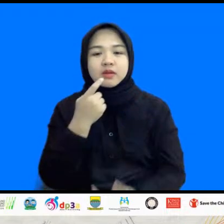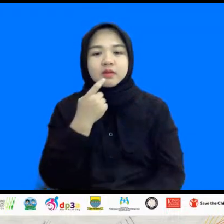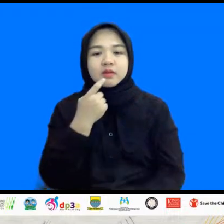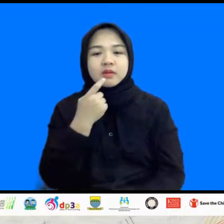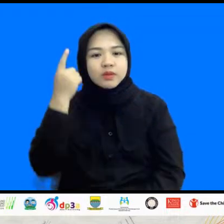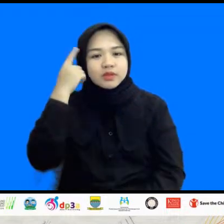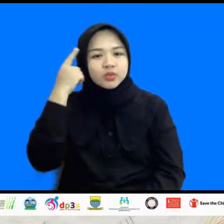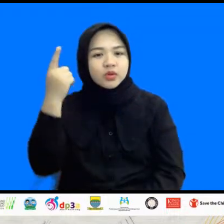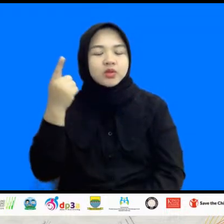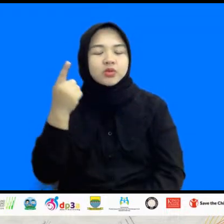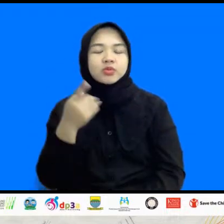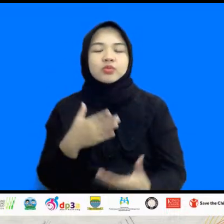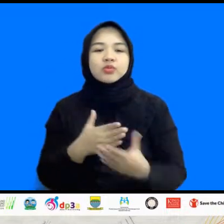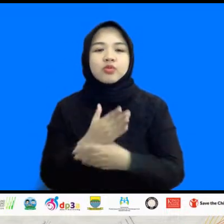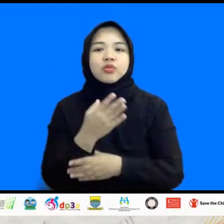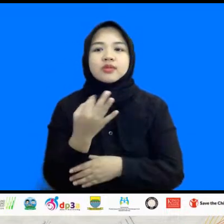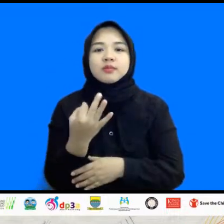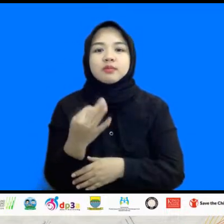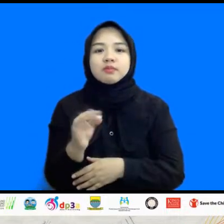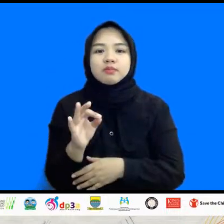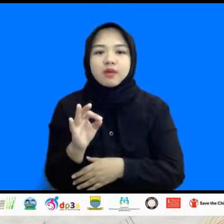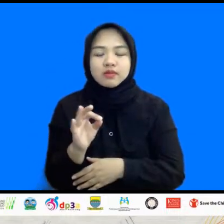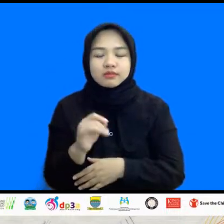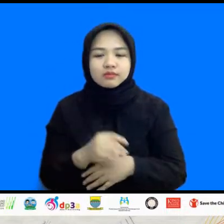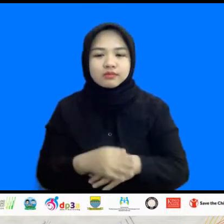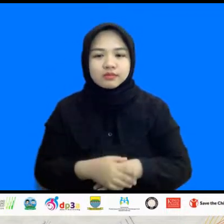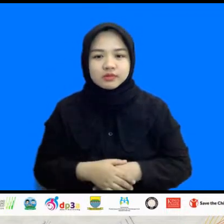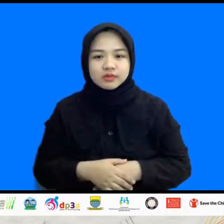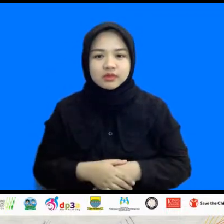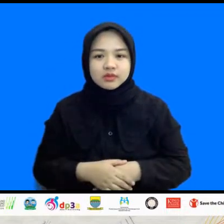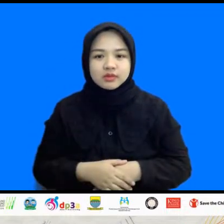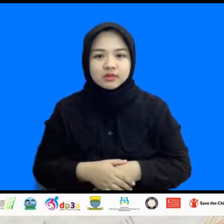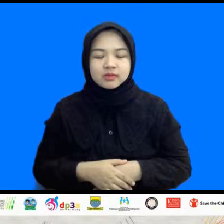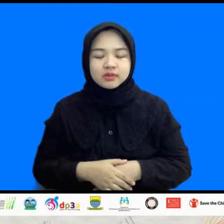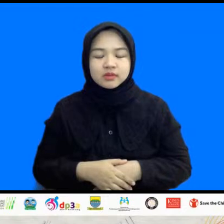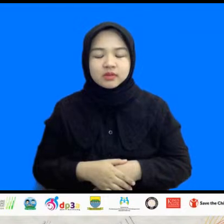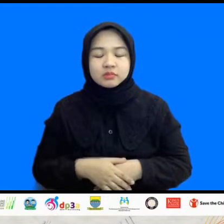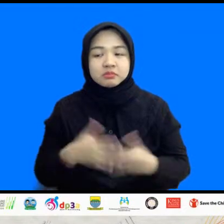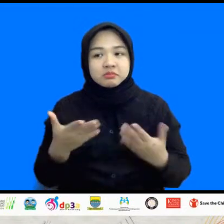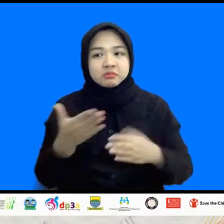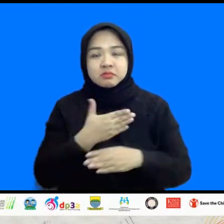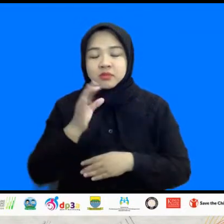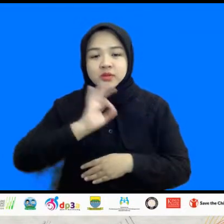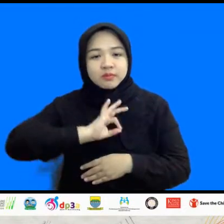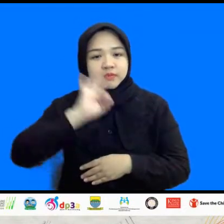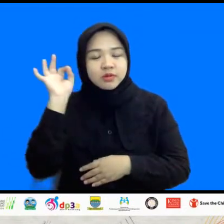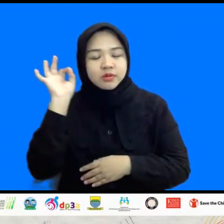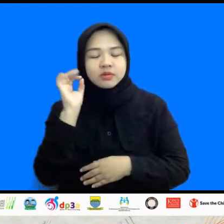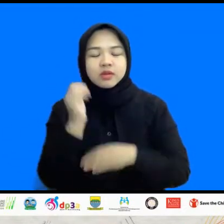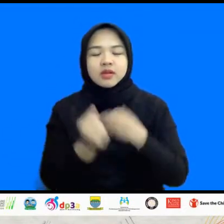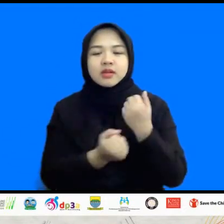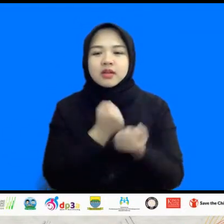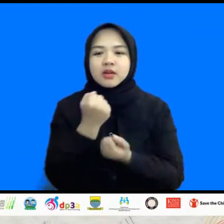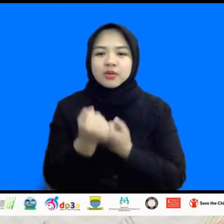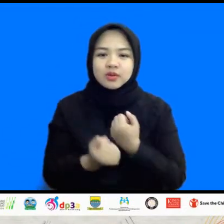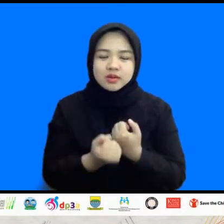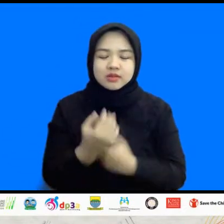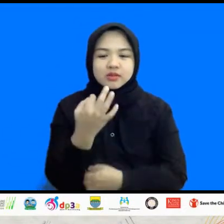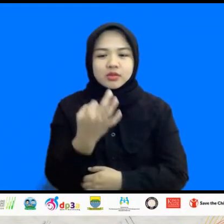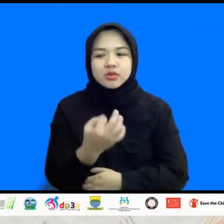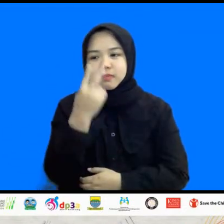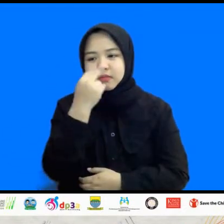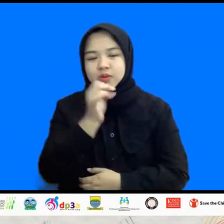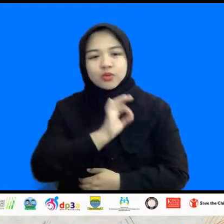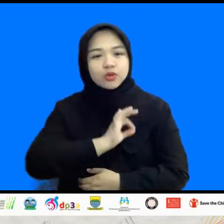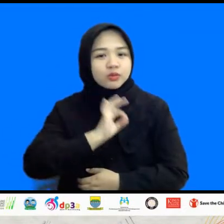suatu terobosan baru mungkin ya, yang memang belum pernah dilaksanakan tidak saja di Kota Bandung,